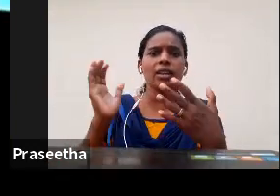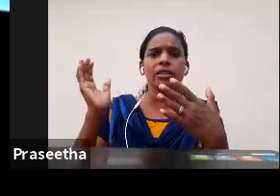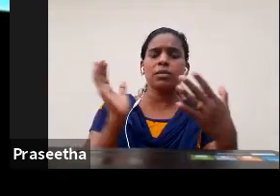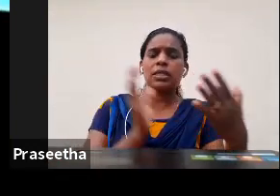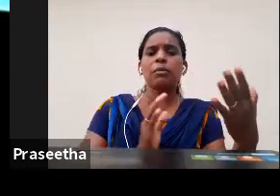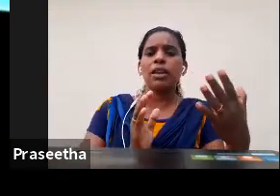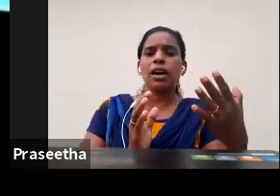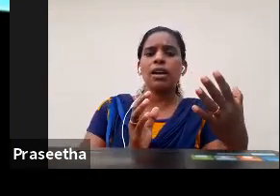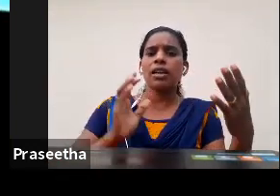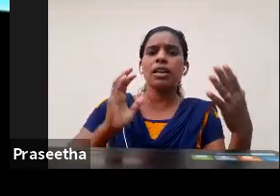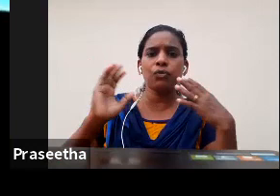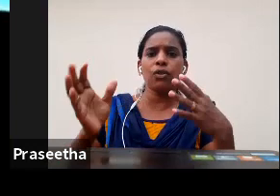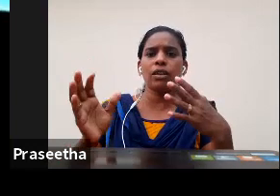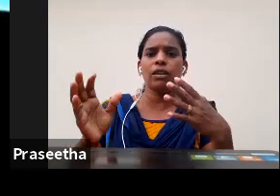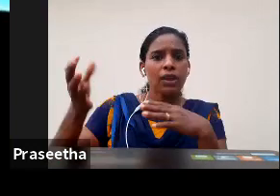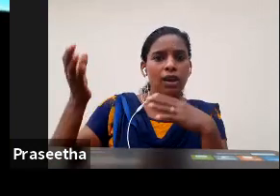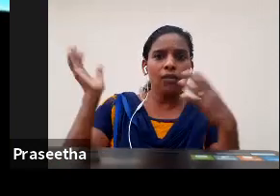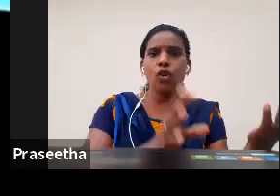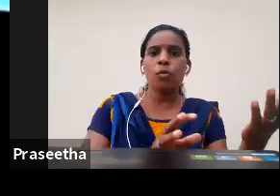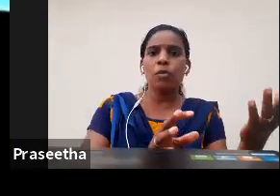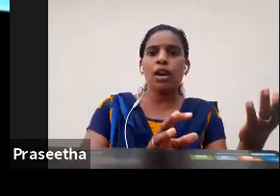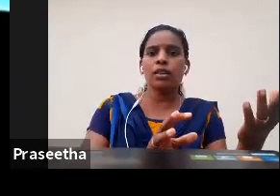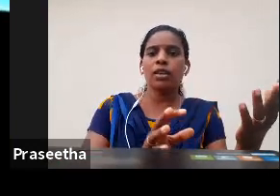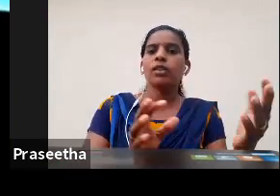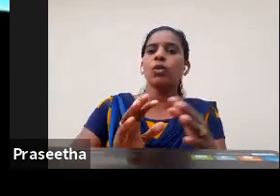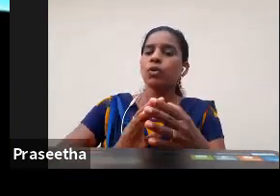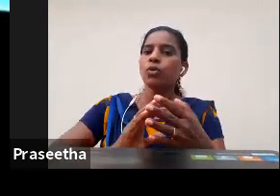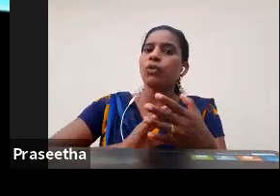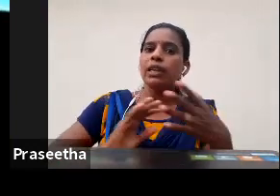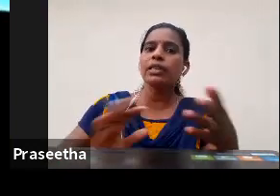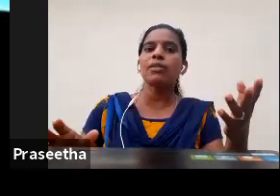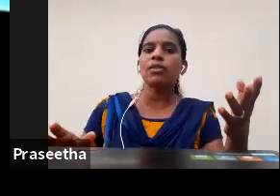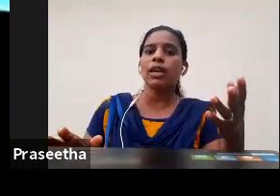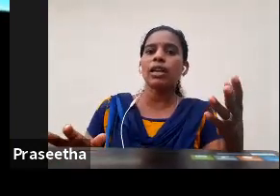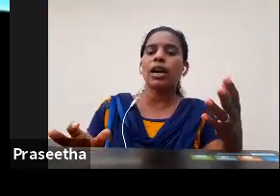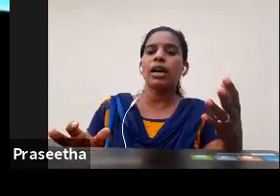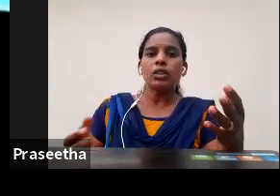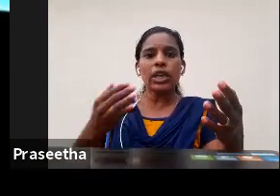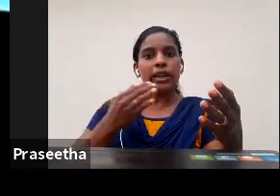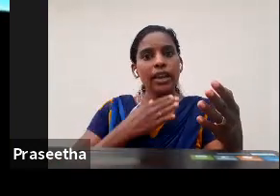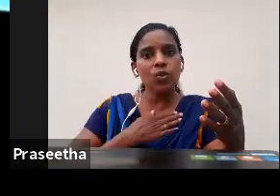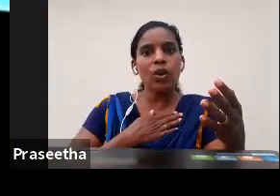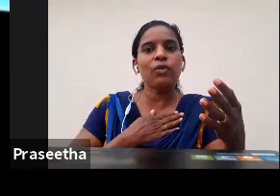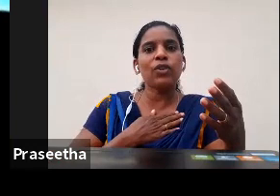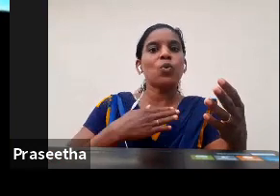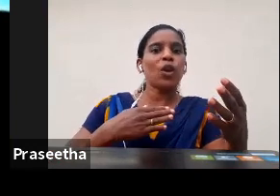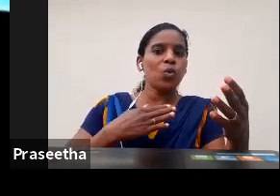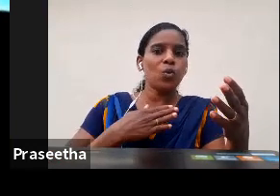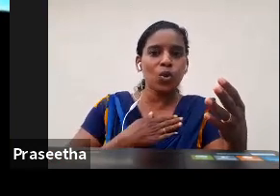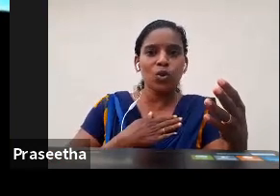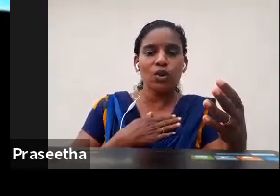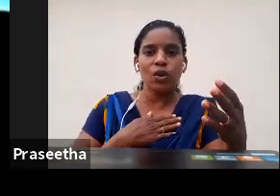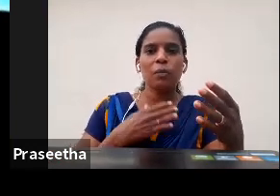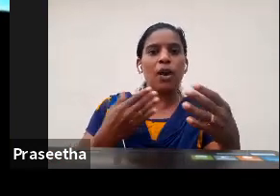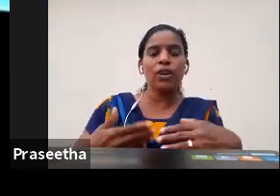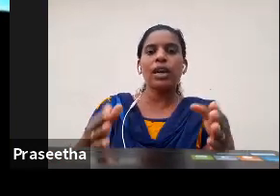എനിക്ക് സംസാരമില്ല, ഞാൻ ഡെഫാണ്, അവര് നോർമലാണ് എന്നുള്ള ഒരു ഫീലിങ്സ് അവൾക്ക് വരാനില്ല. പക്ഷെ എന്നെയും കൂടെ ഇവര് കൂടെ